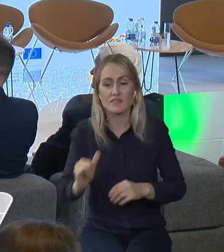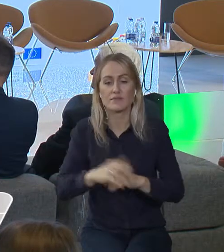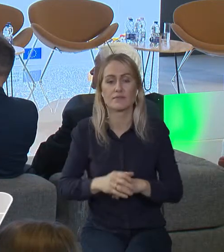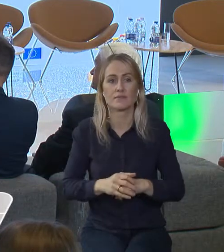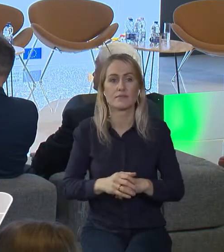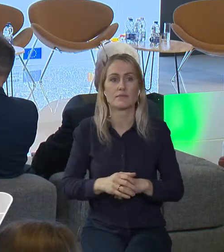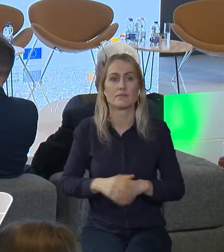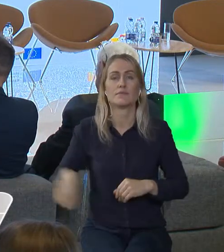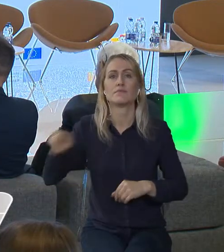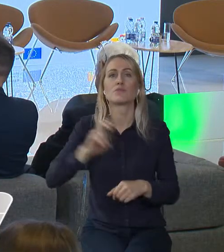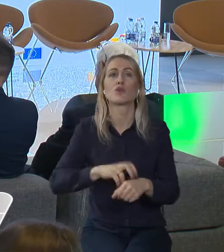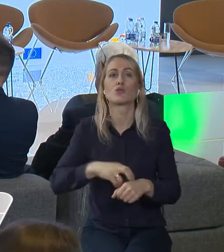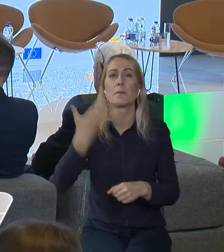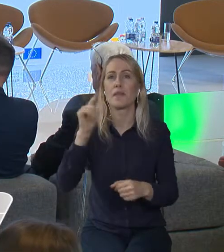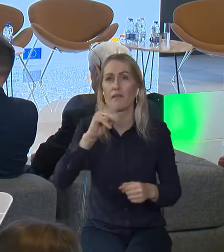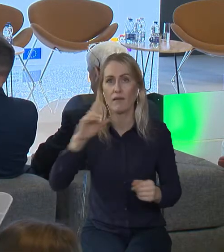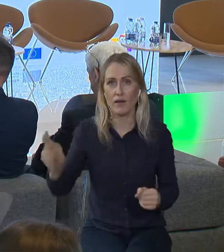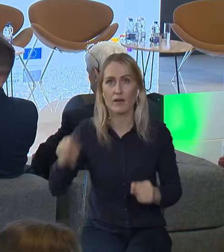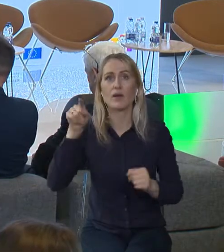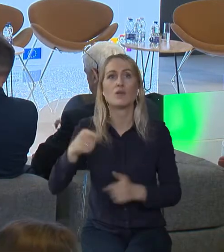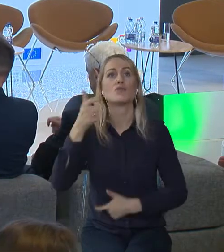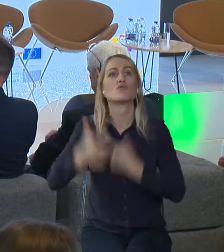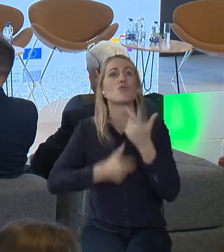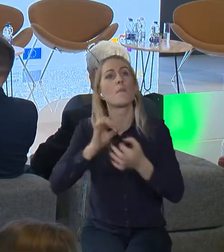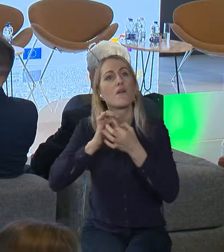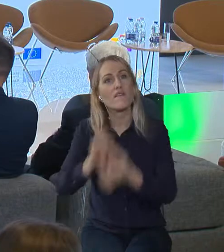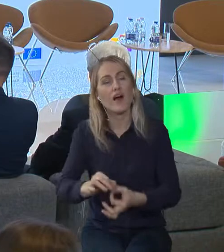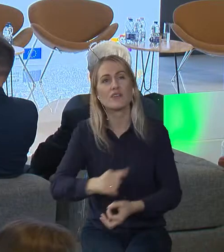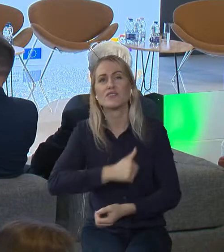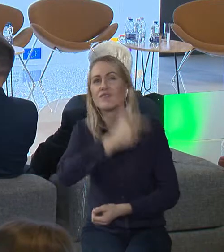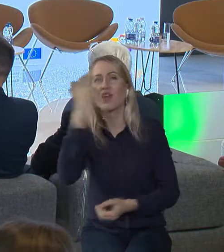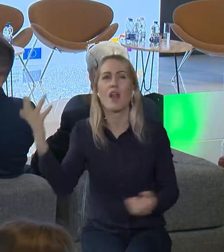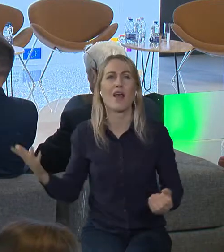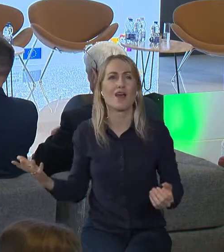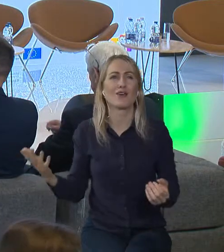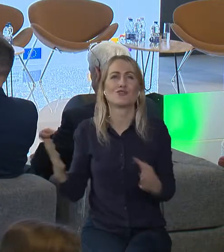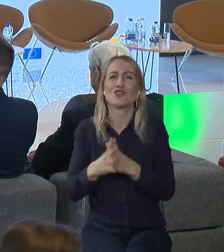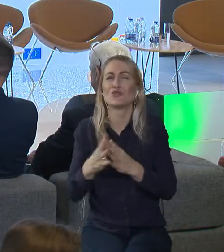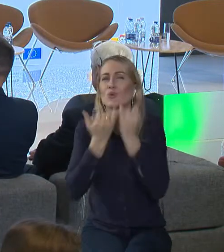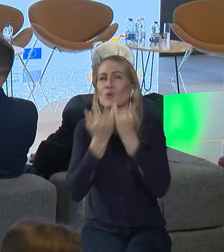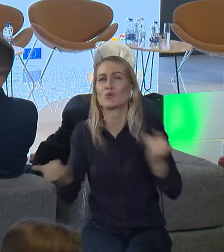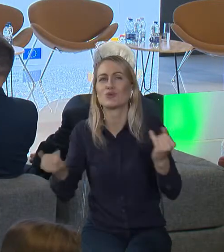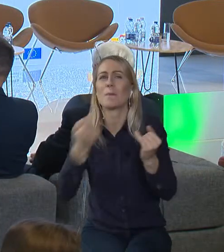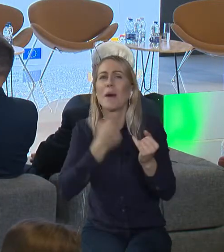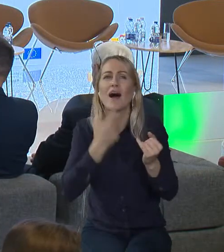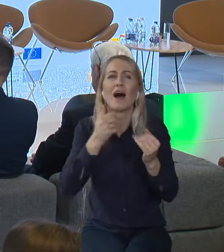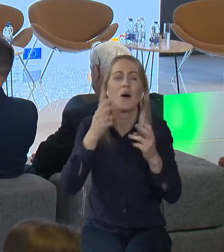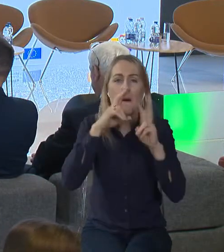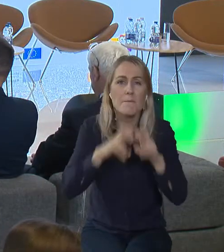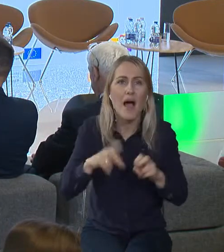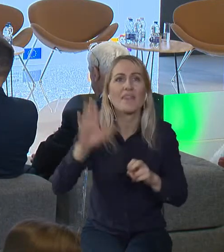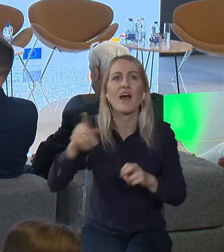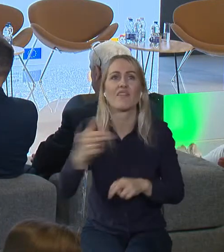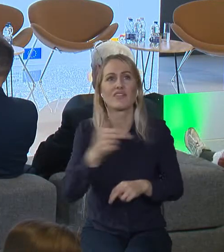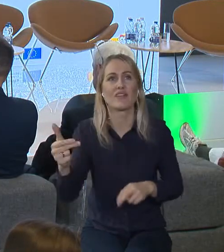właśnie słynna pani doktor Miller, która przeprowadza dziesiątki drobnych właśnie badań, nawet na temat tego,